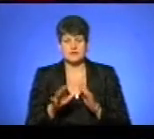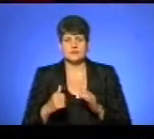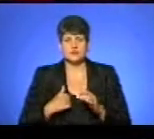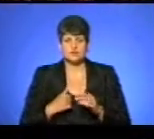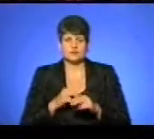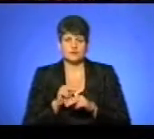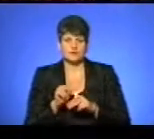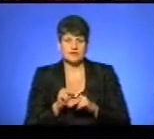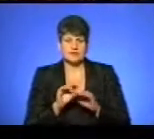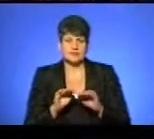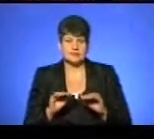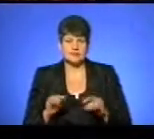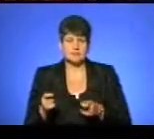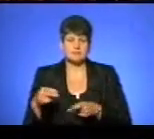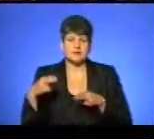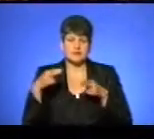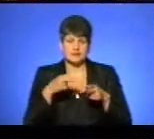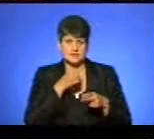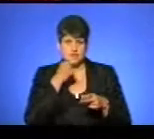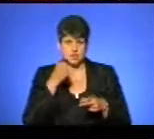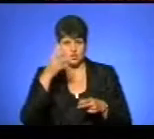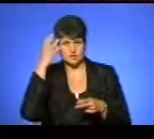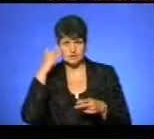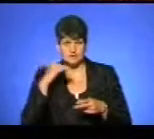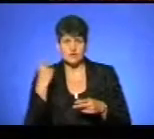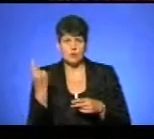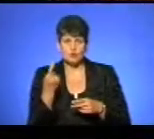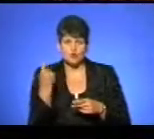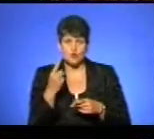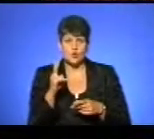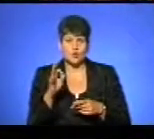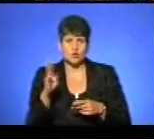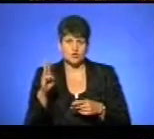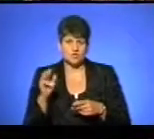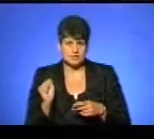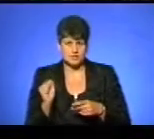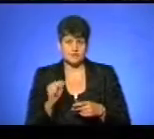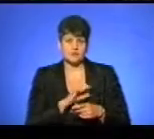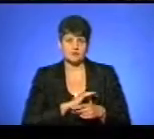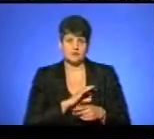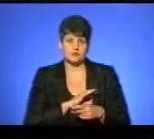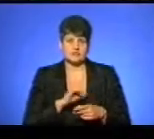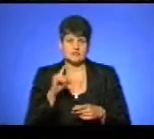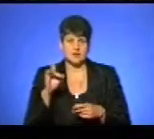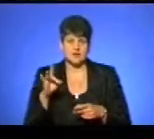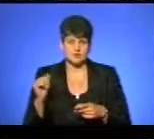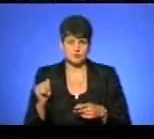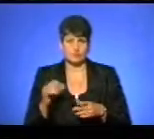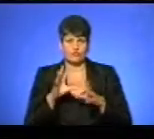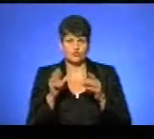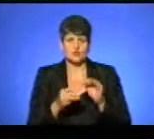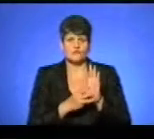військово-патріотичний вишкіл до дітей приїхала козацька старшина обласного коша і вихованці з Барицького військового коледжу. Всього 8 козаків.